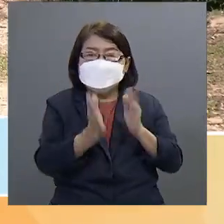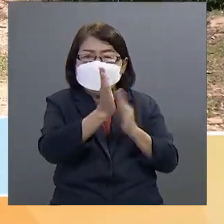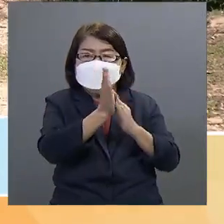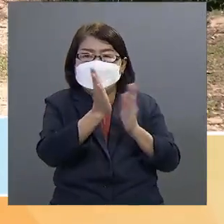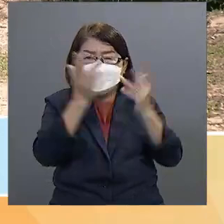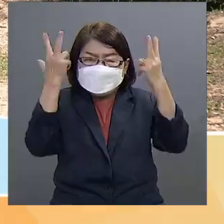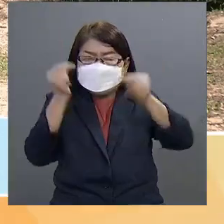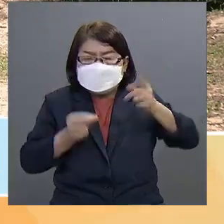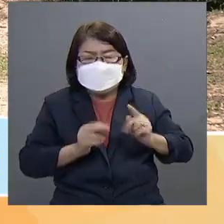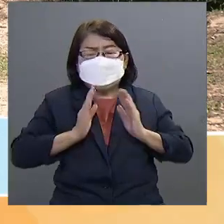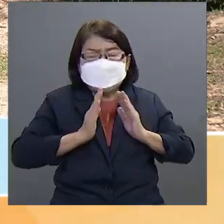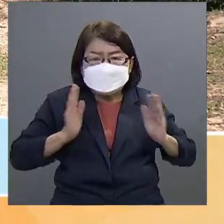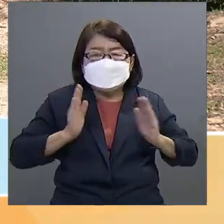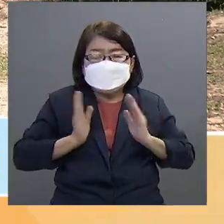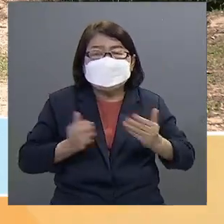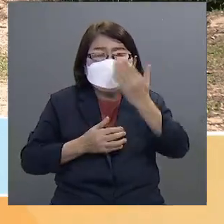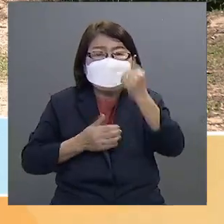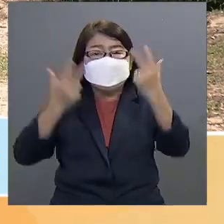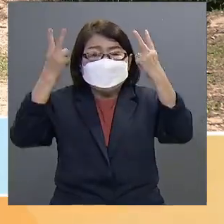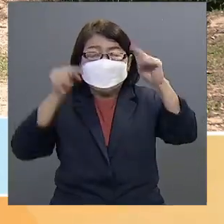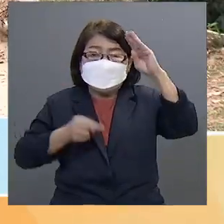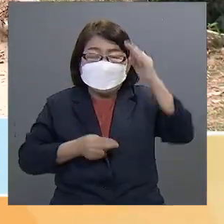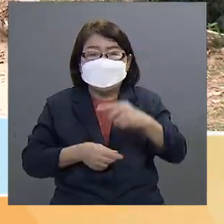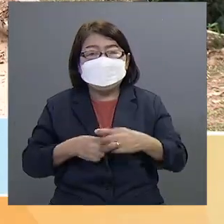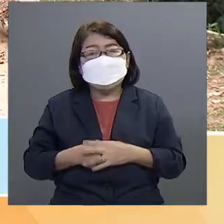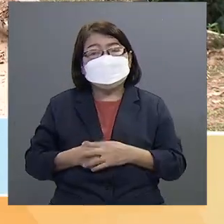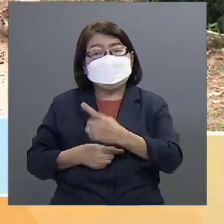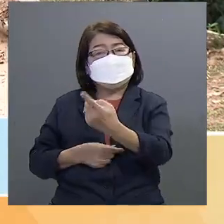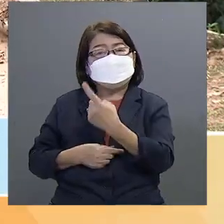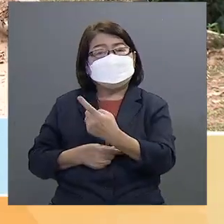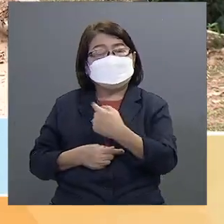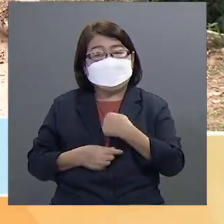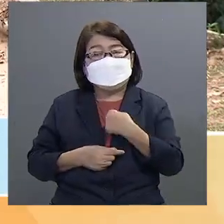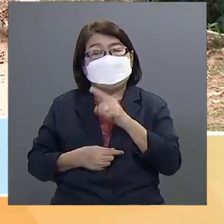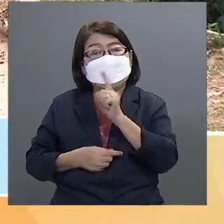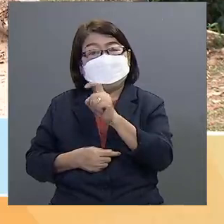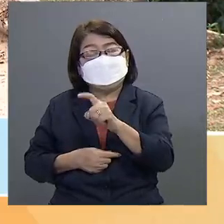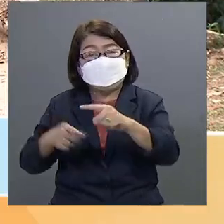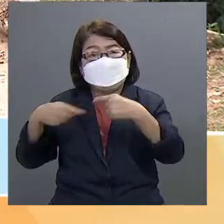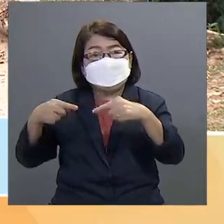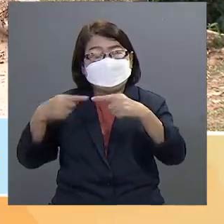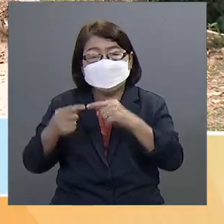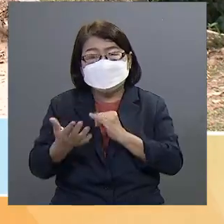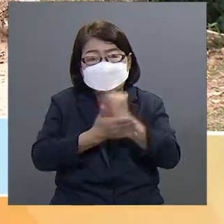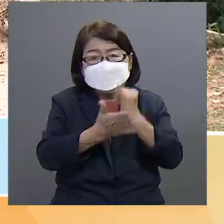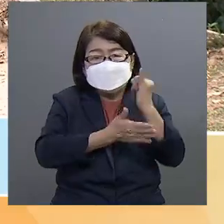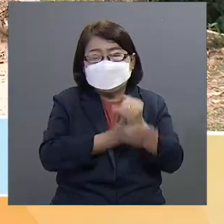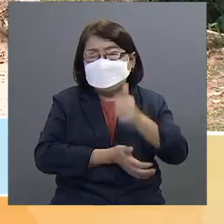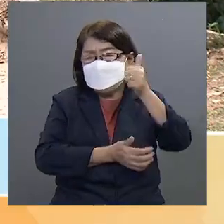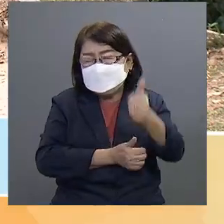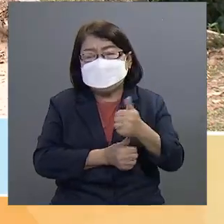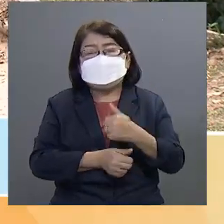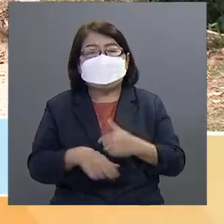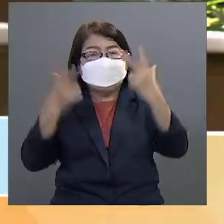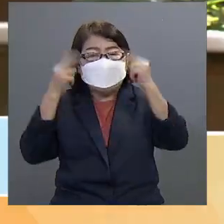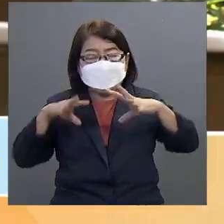นะครับท่านนะครับตอบคำถามเราทุกประเด็นดีมากๆนะครับแล้วท่านได้สั่งการทันทีนะครับ